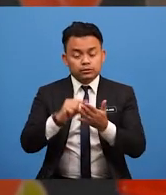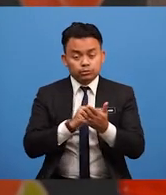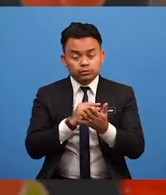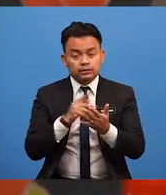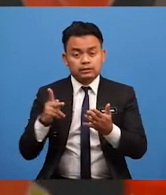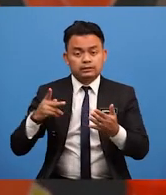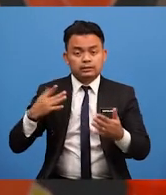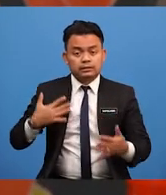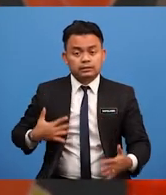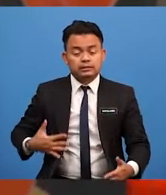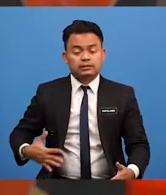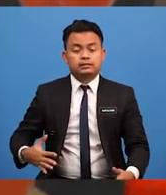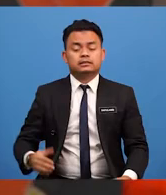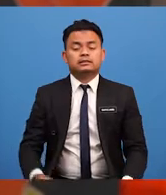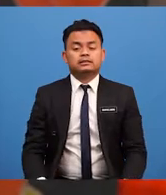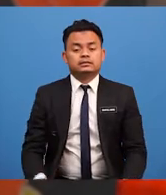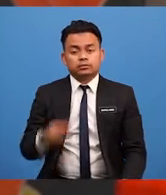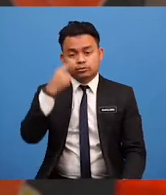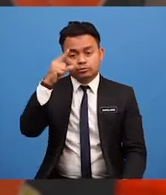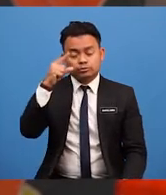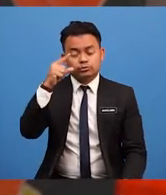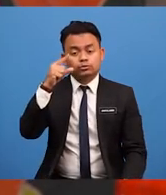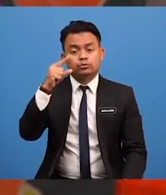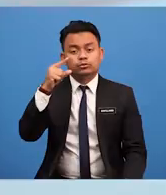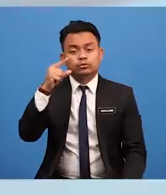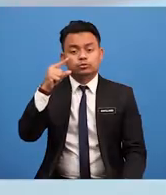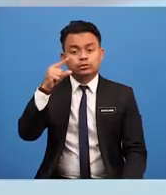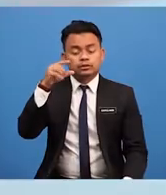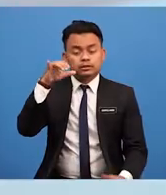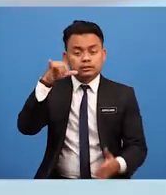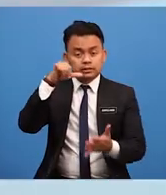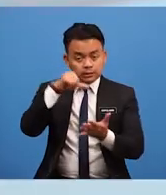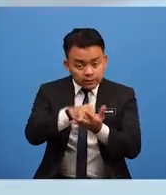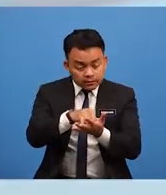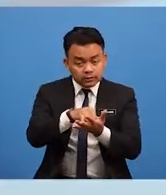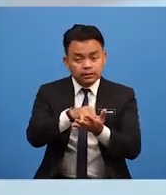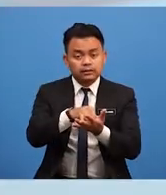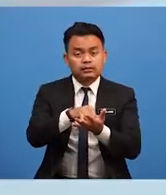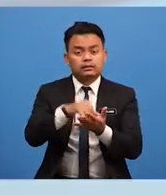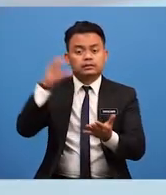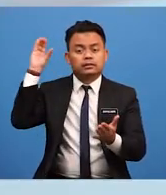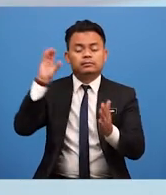untuk mencetak imej pada sesuatu permukaan.